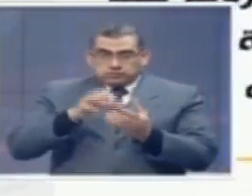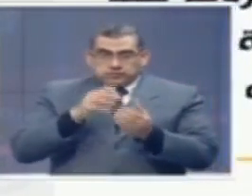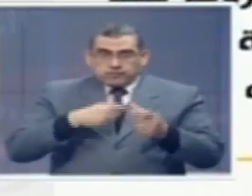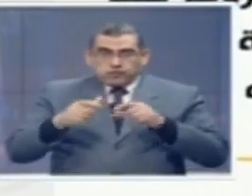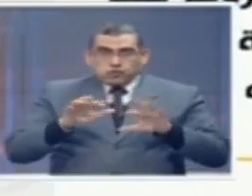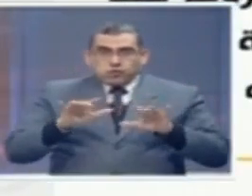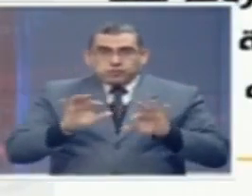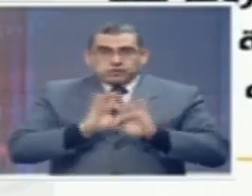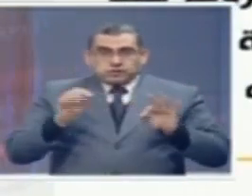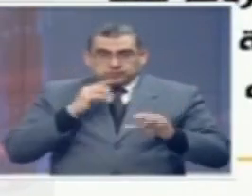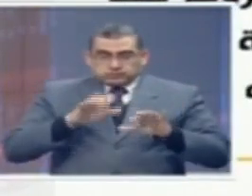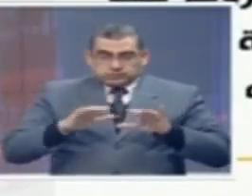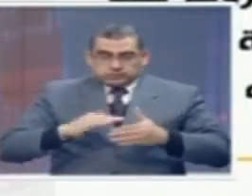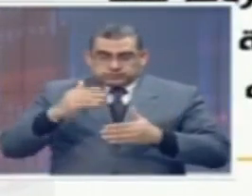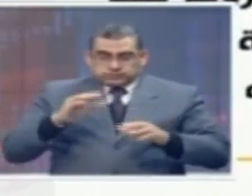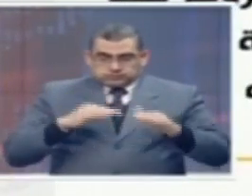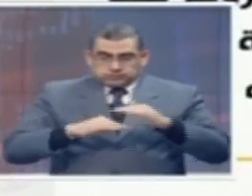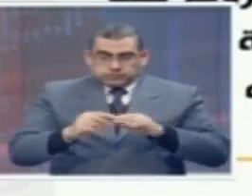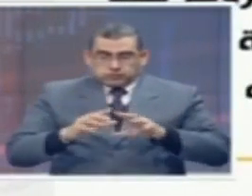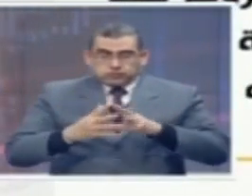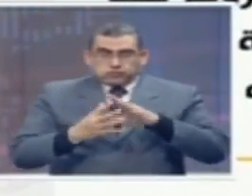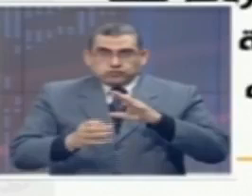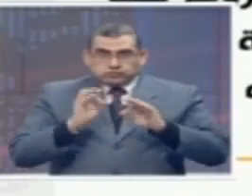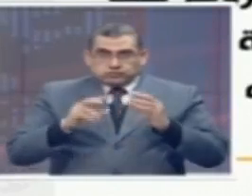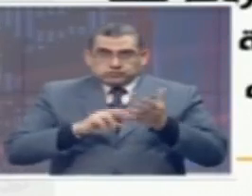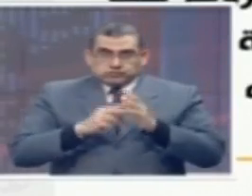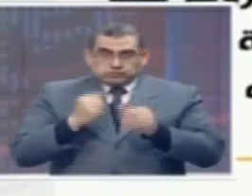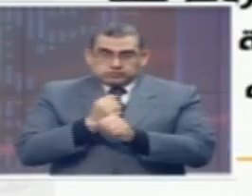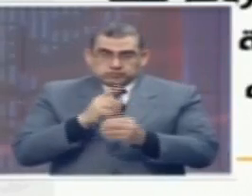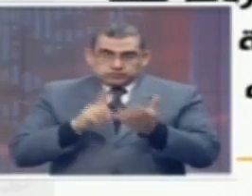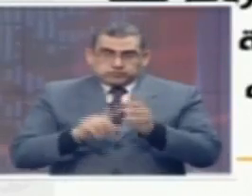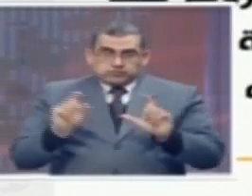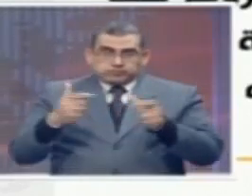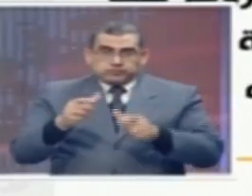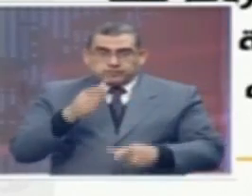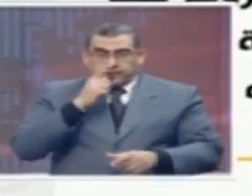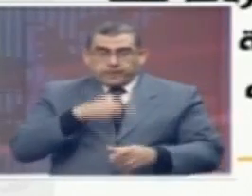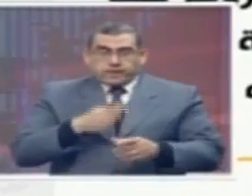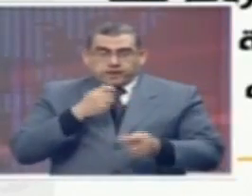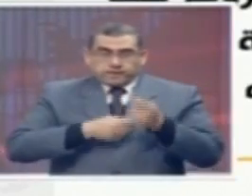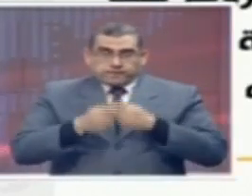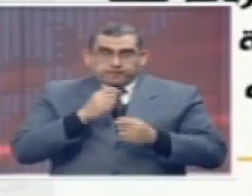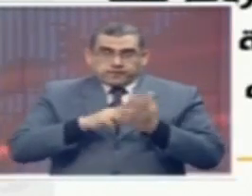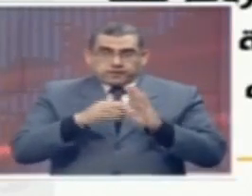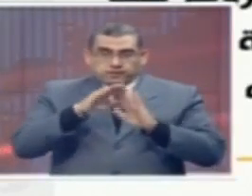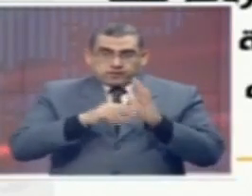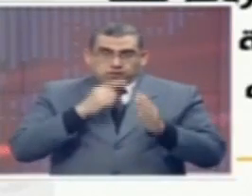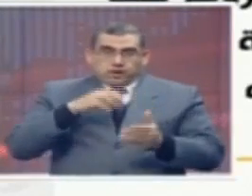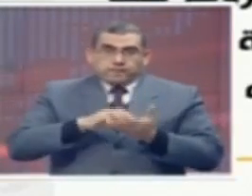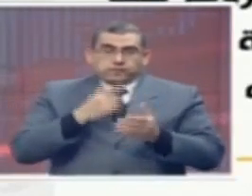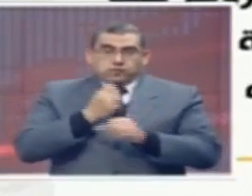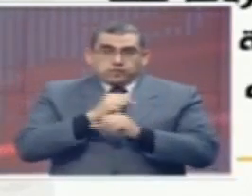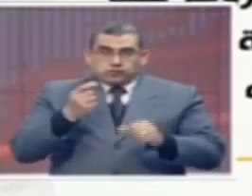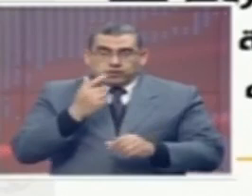أجهزة كمبيوتر ذات تقنية عالية تم ضبطها وضبط أدوات ومواد التزوير، كما تم ضبط